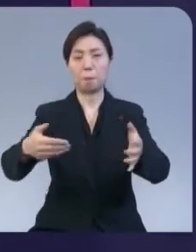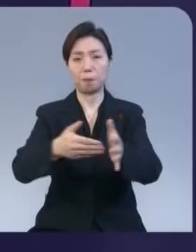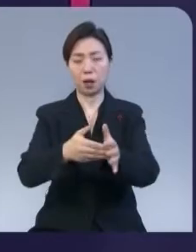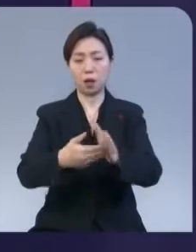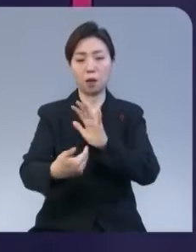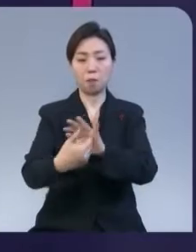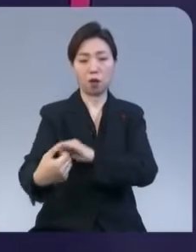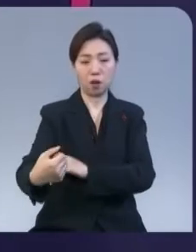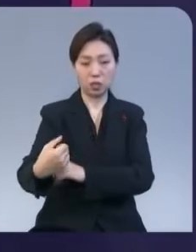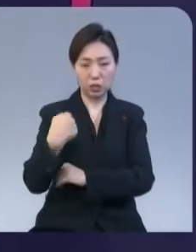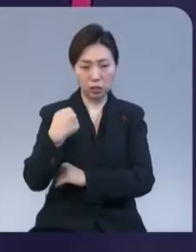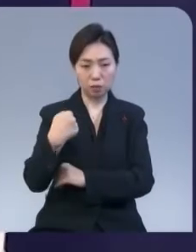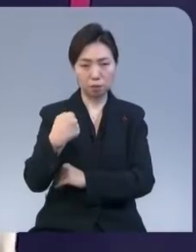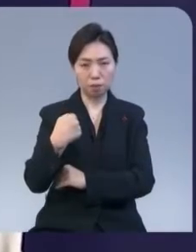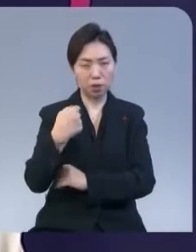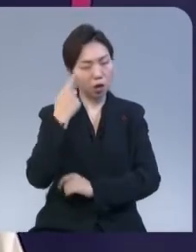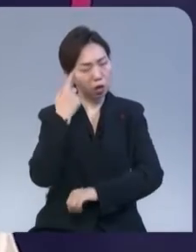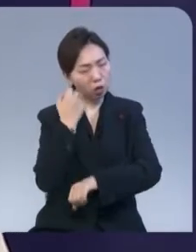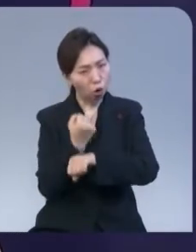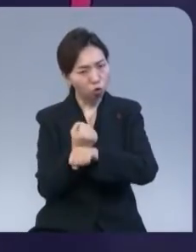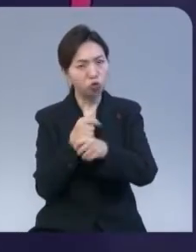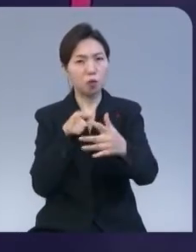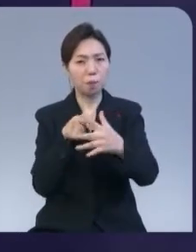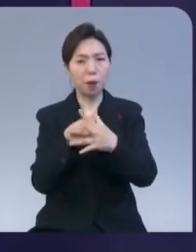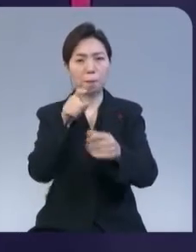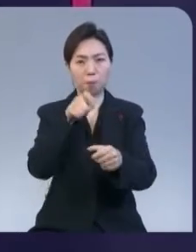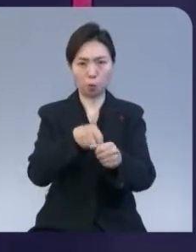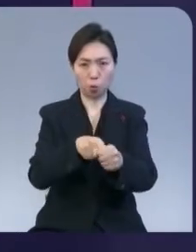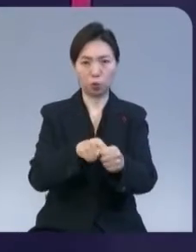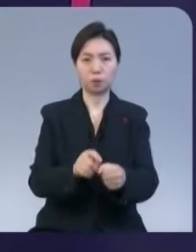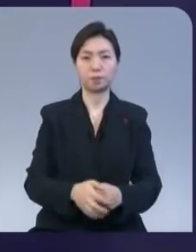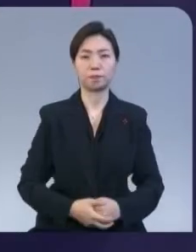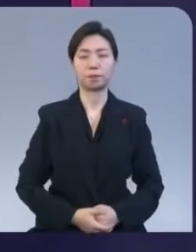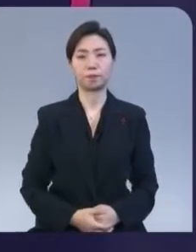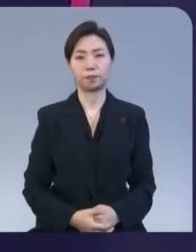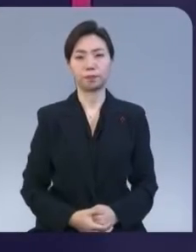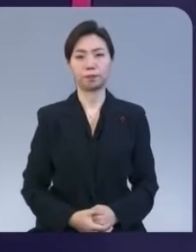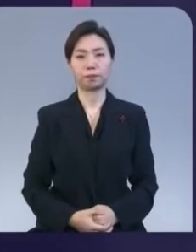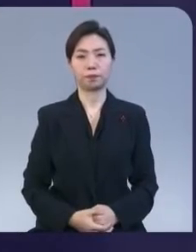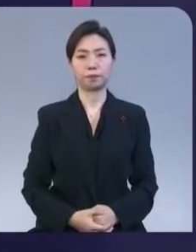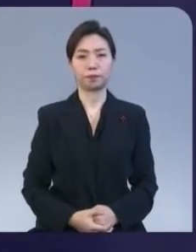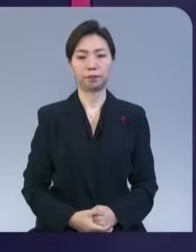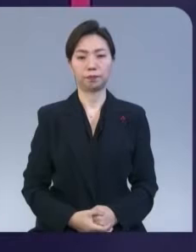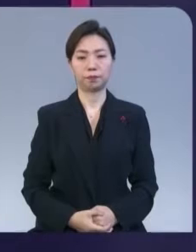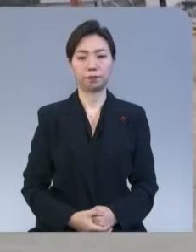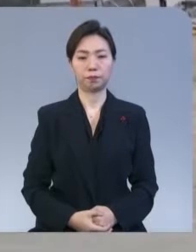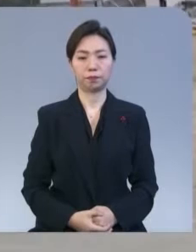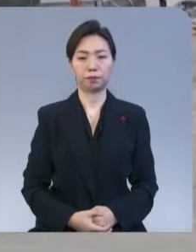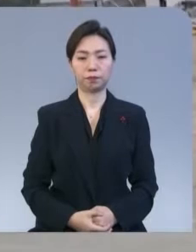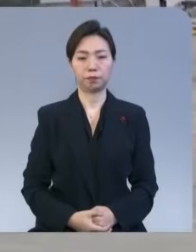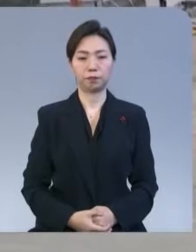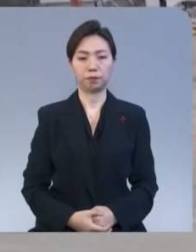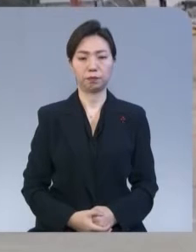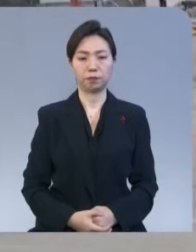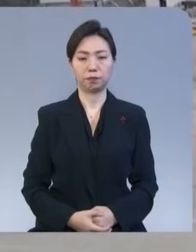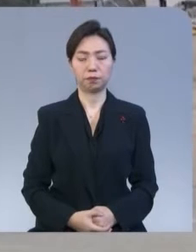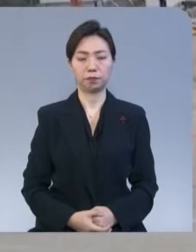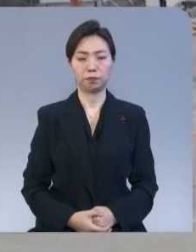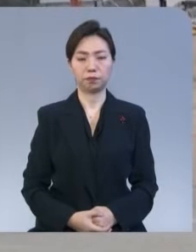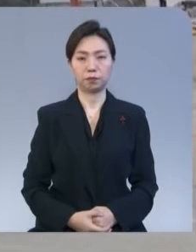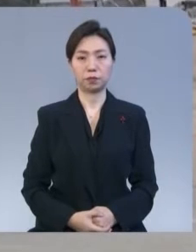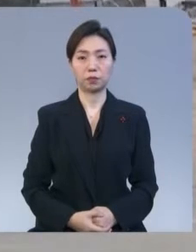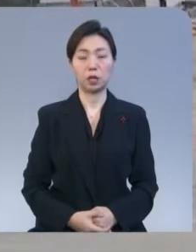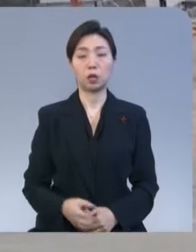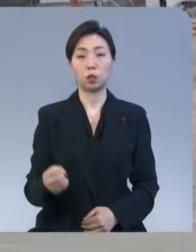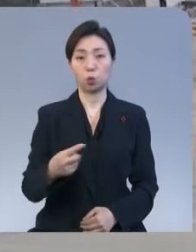immunogenicity, how much the immune response of 150 volunteers. 이와 함께